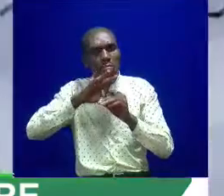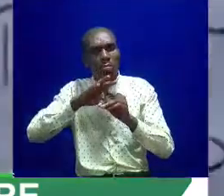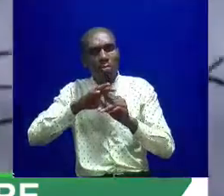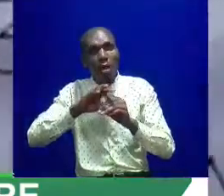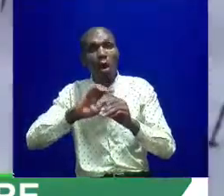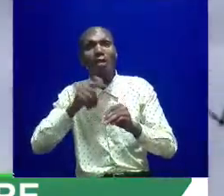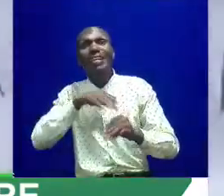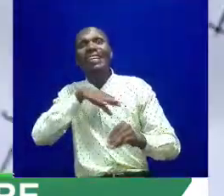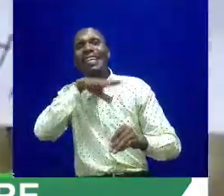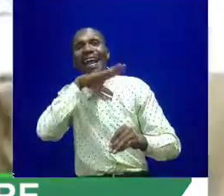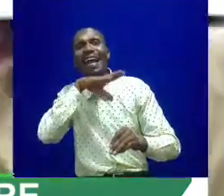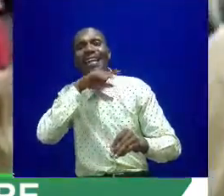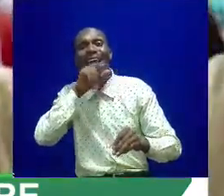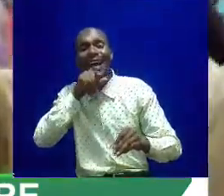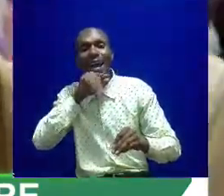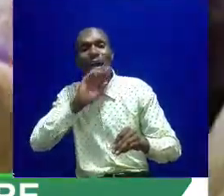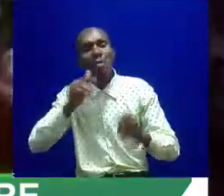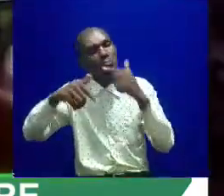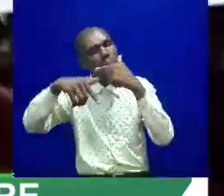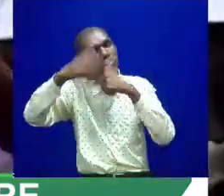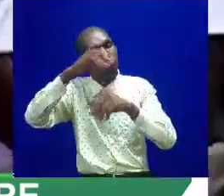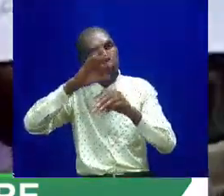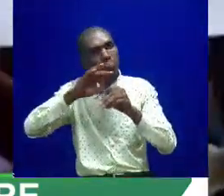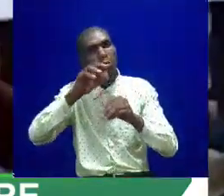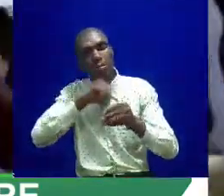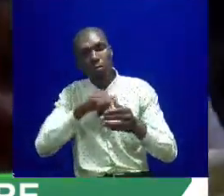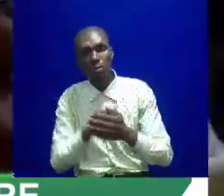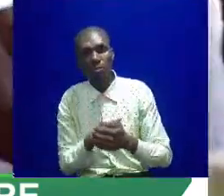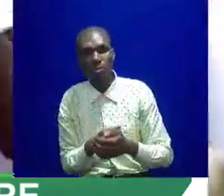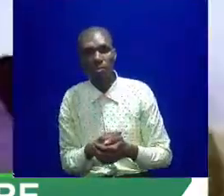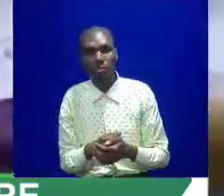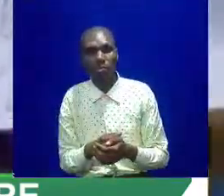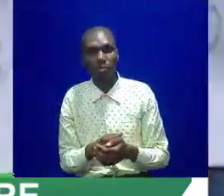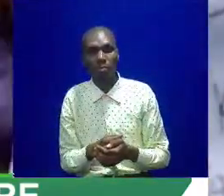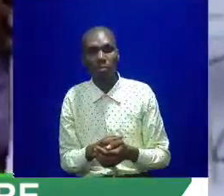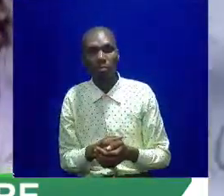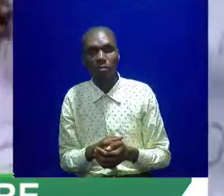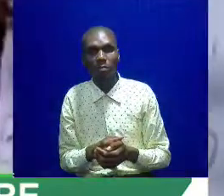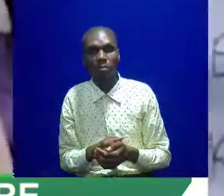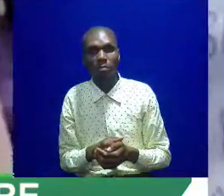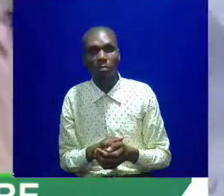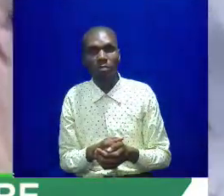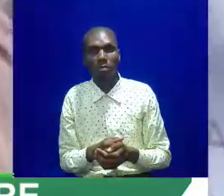Raila Amolo Odinga ndiye aliyefanya nini? Aliyechaguliwa.